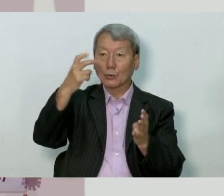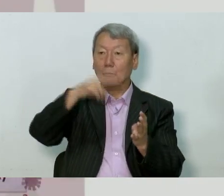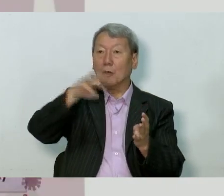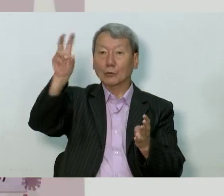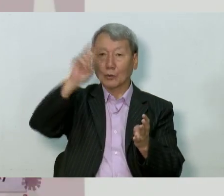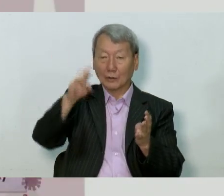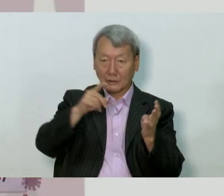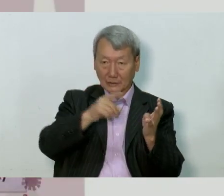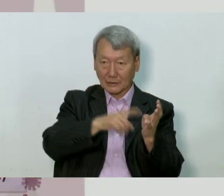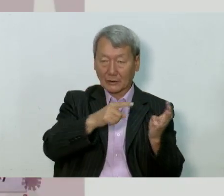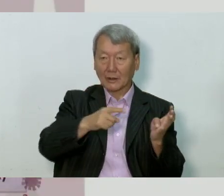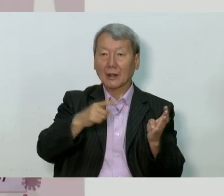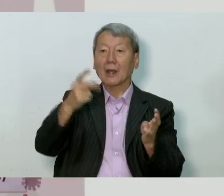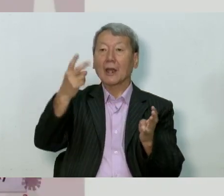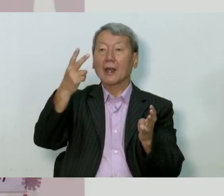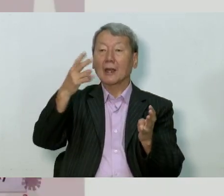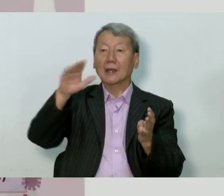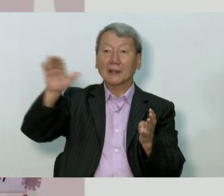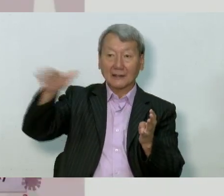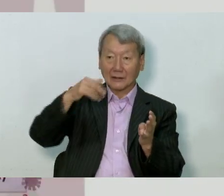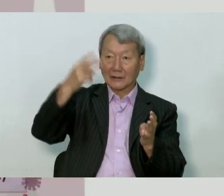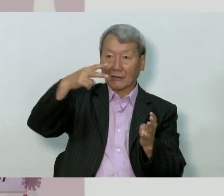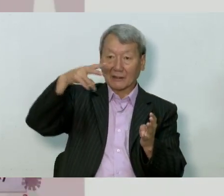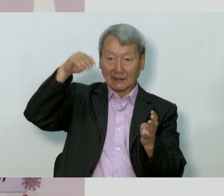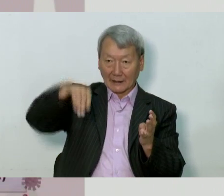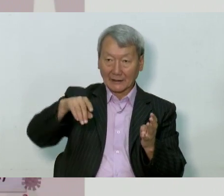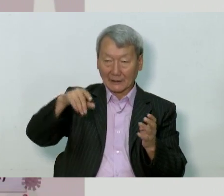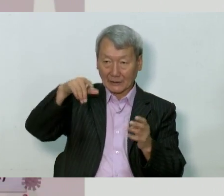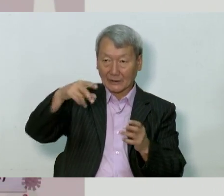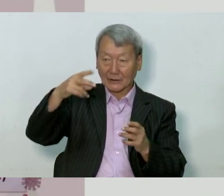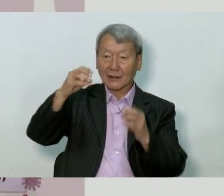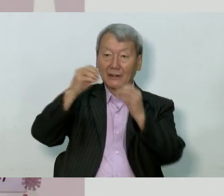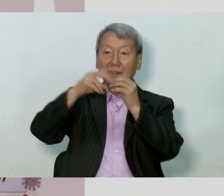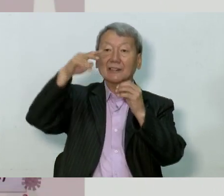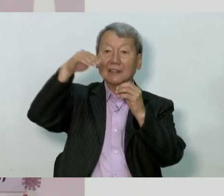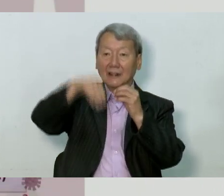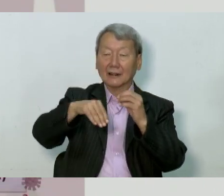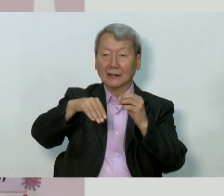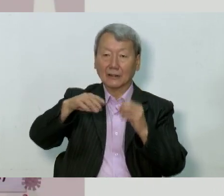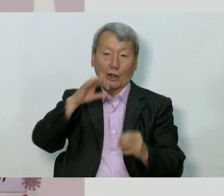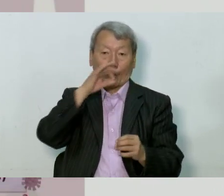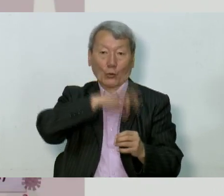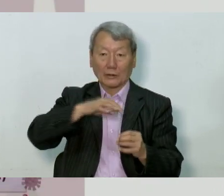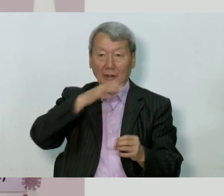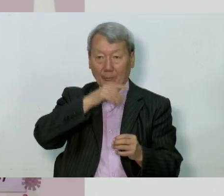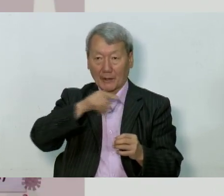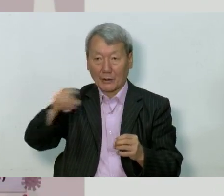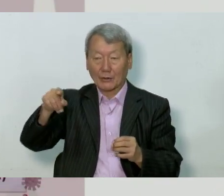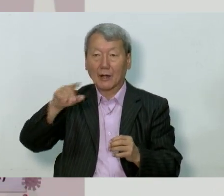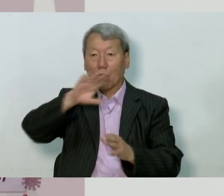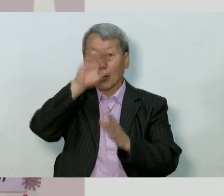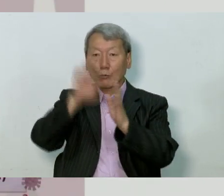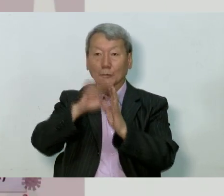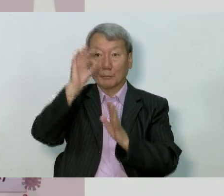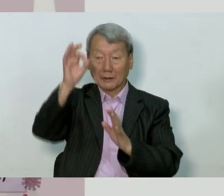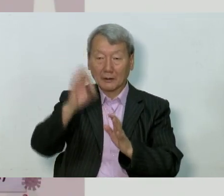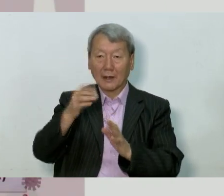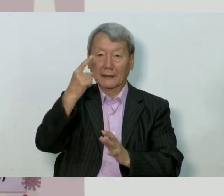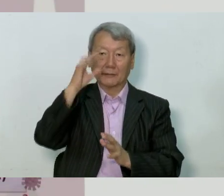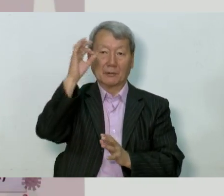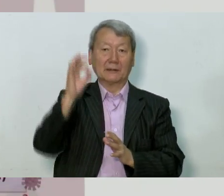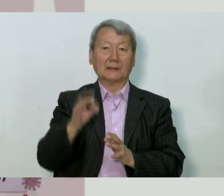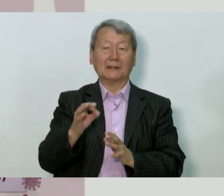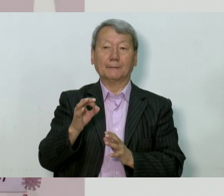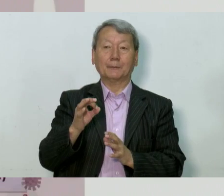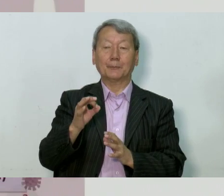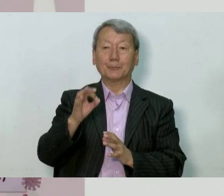миллионов долларов США. Кредит на 20 лет, в том числе 10 лет льготный период, процентная ставка